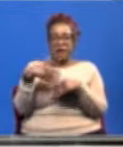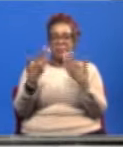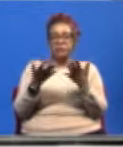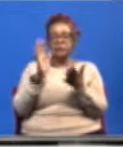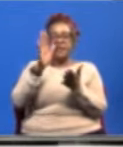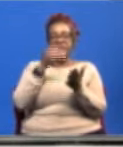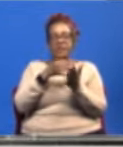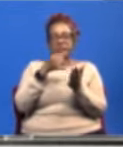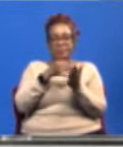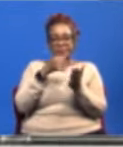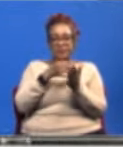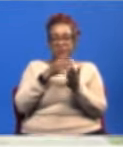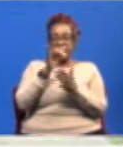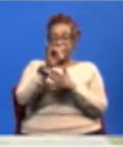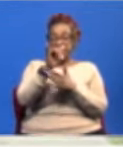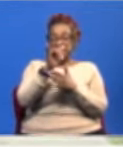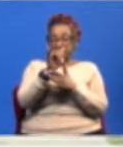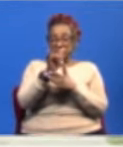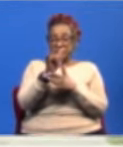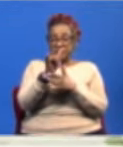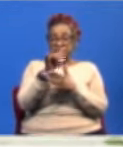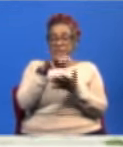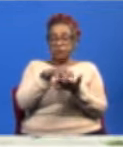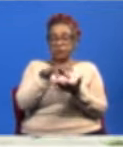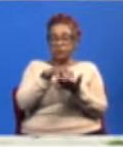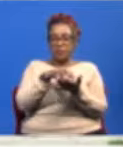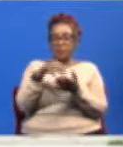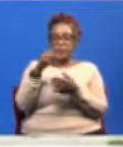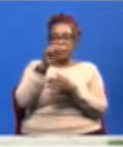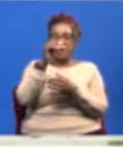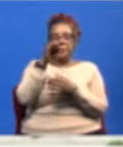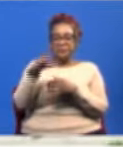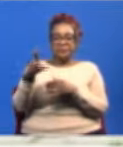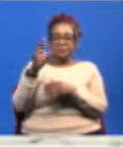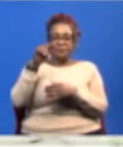kwao katika sakata hiyo. Gabriel Kudaka,